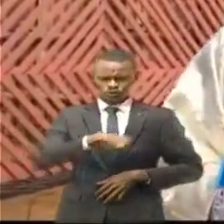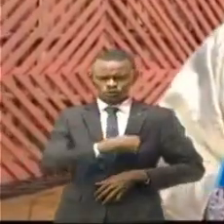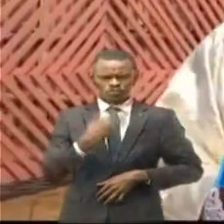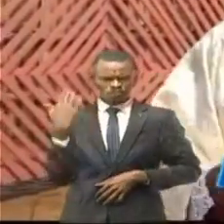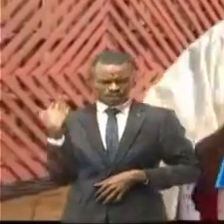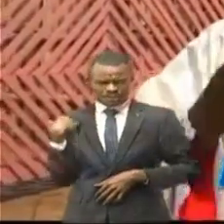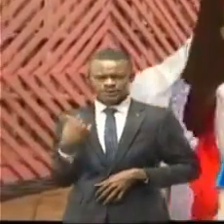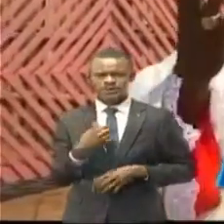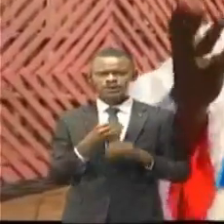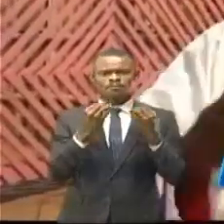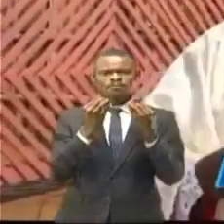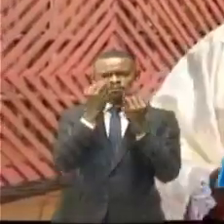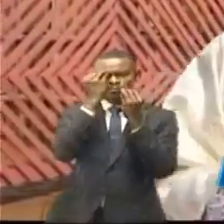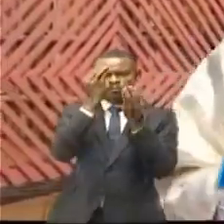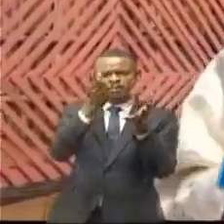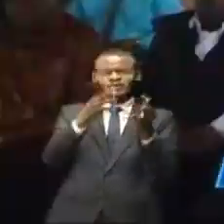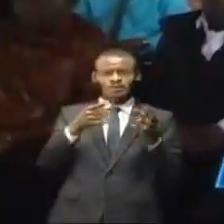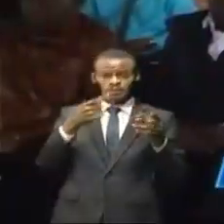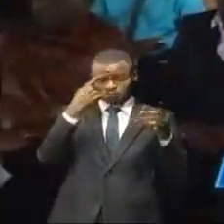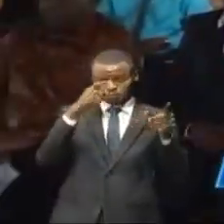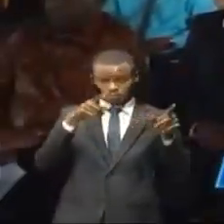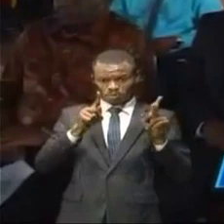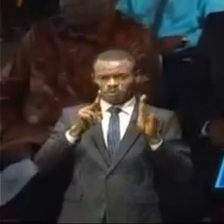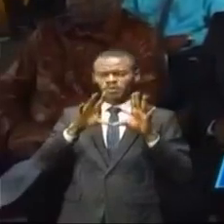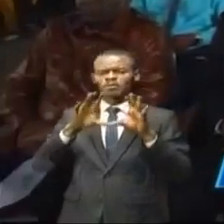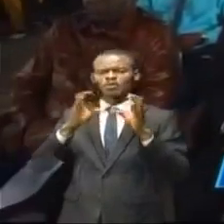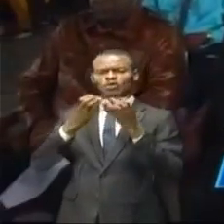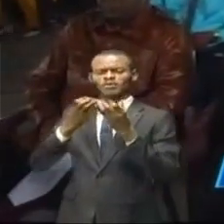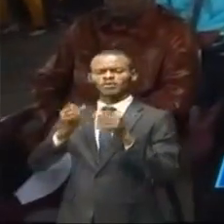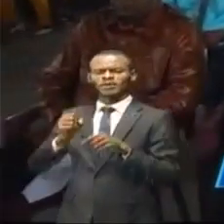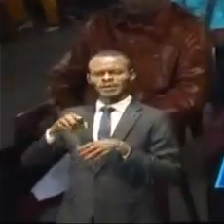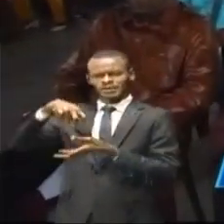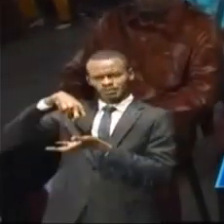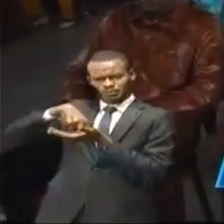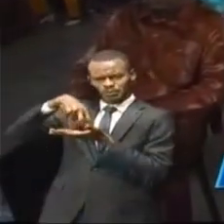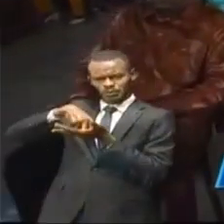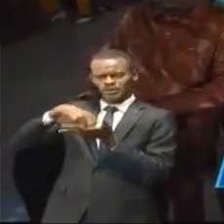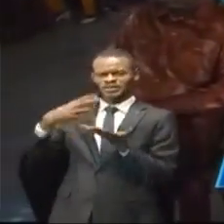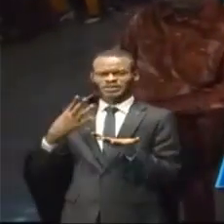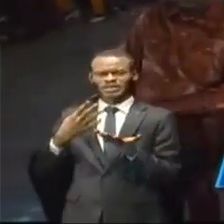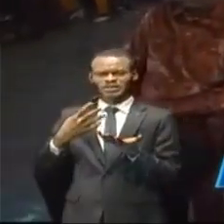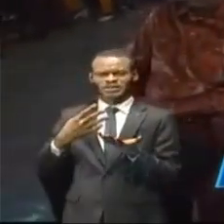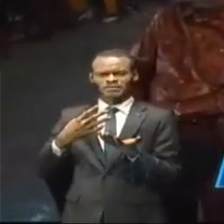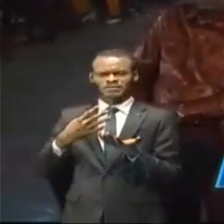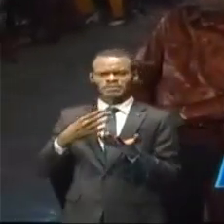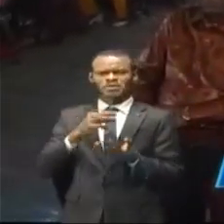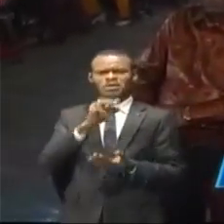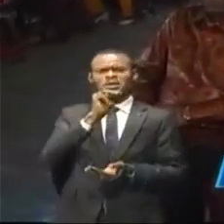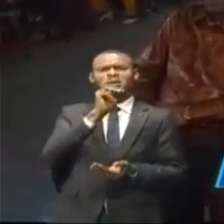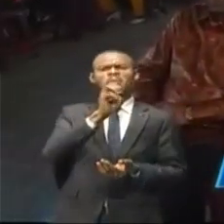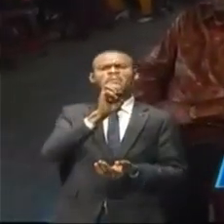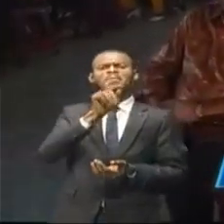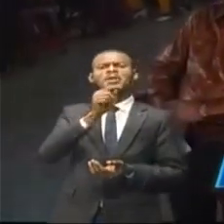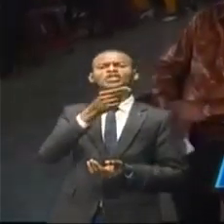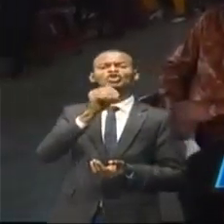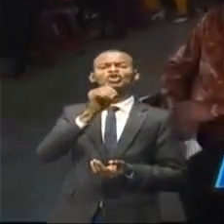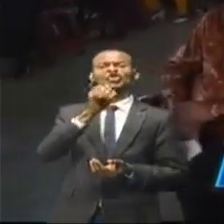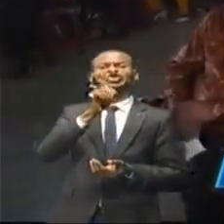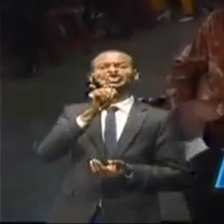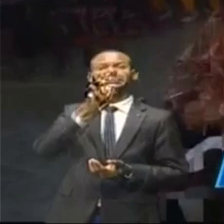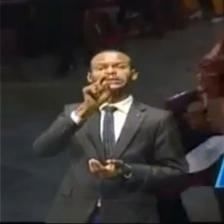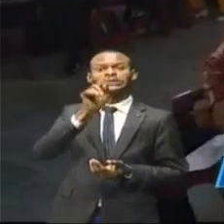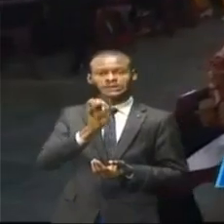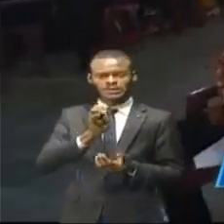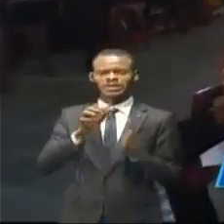messages pour que les communautés protestantes méthodistes qui sont ici, ainsi que leurs pasteurs,